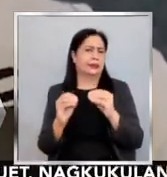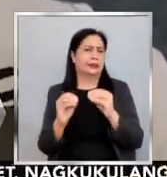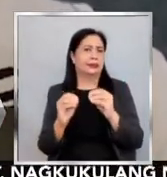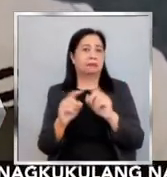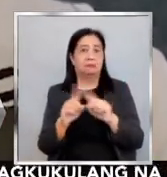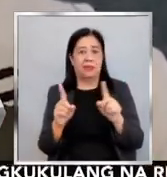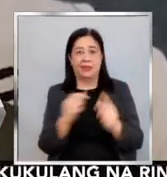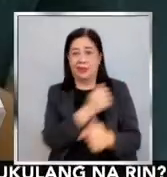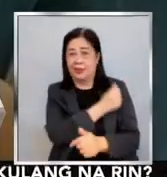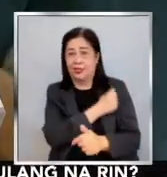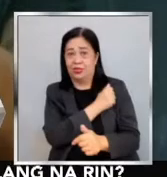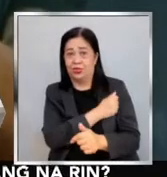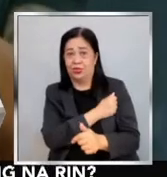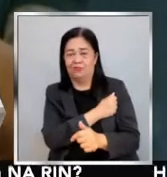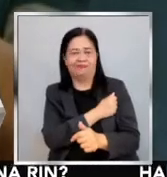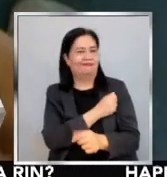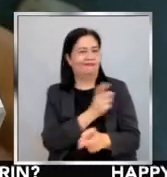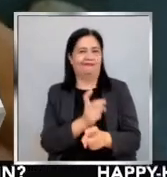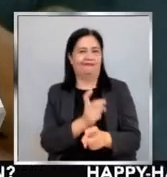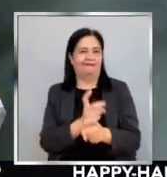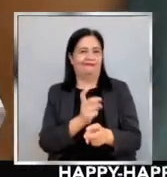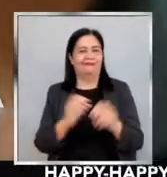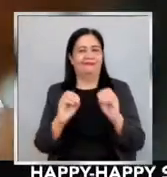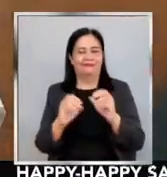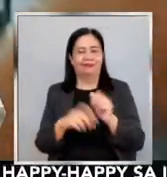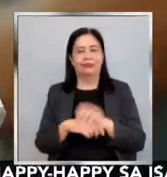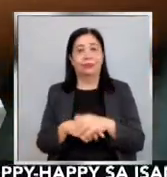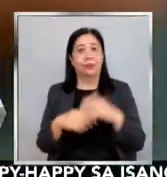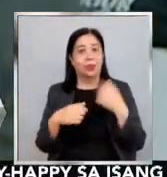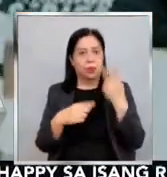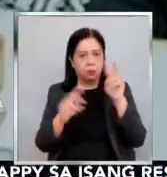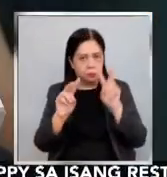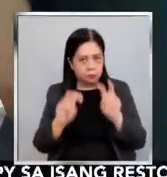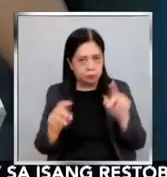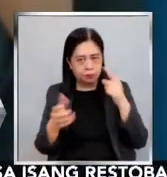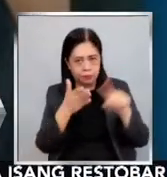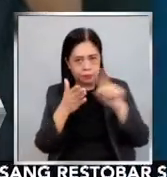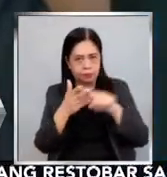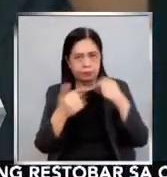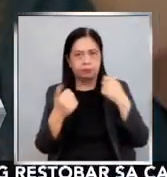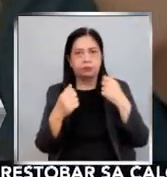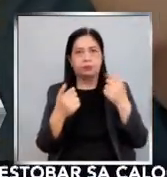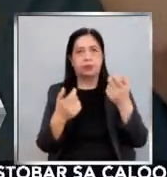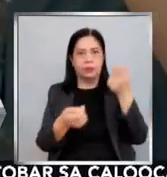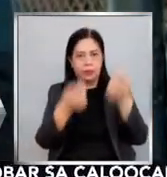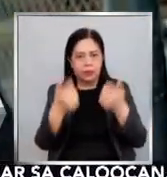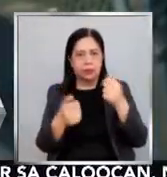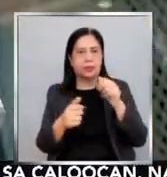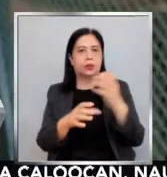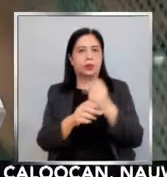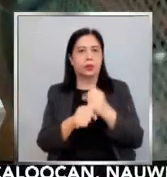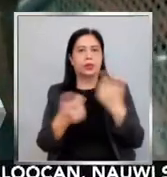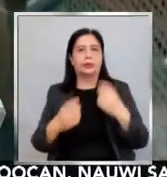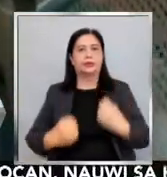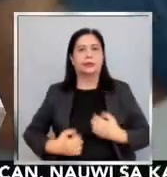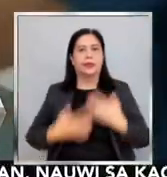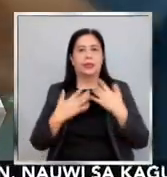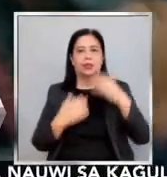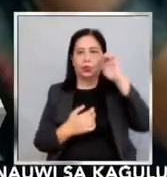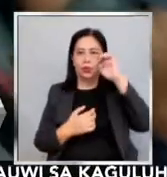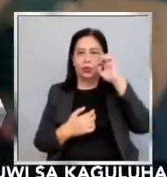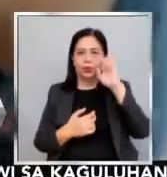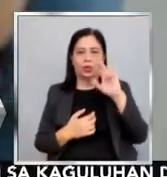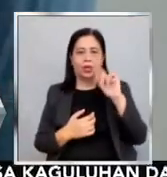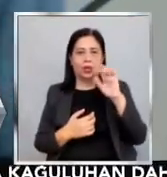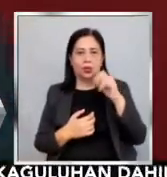attitude ang hirap. Habang sinasala ang 16 na mandirigma, doon nakakuha ng inspirasyon si Eustachio na kilala